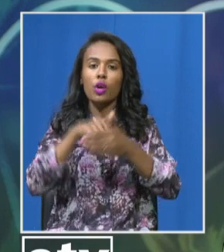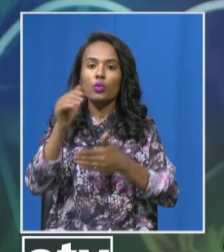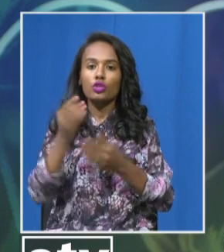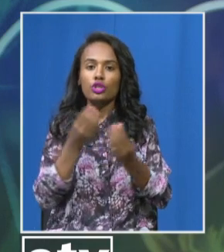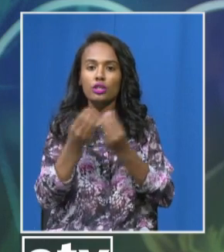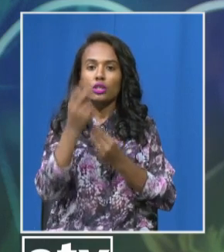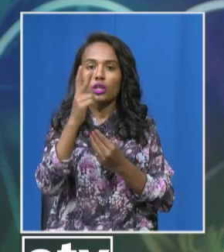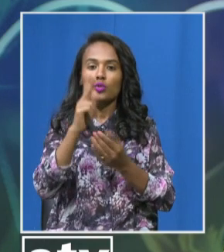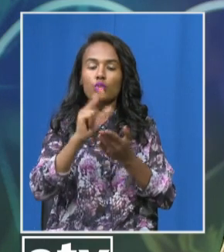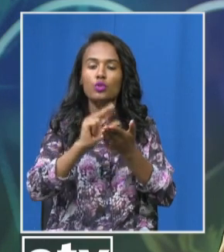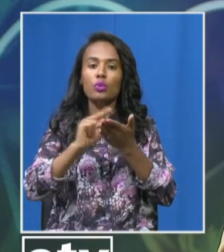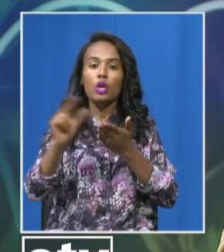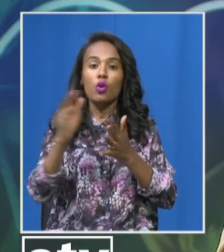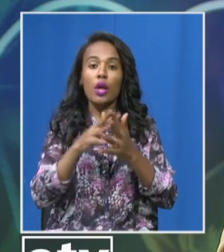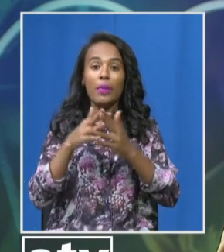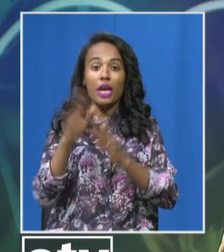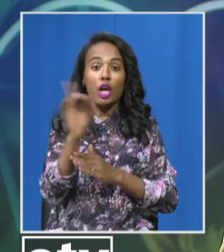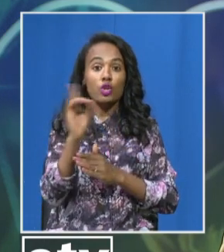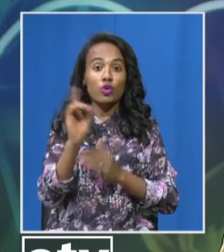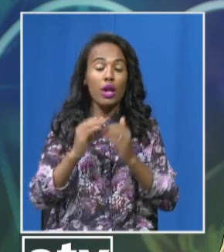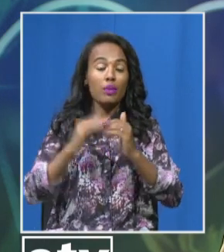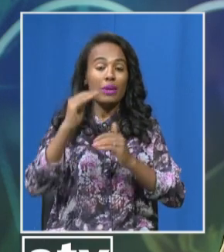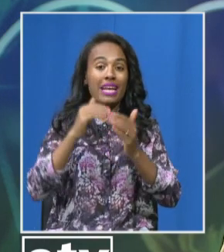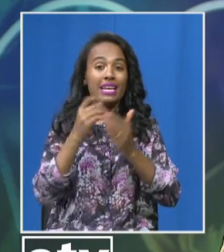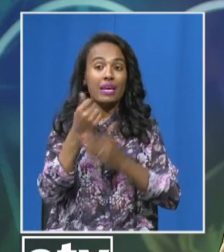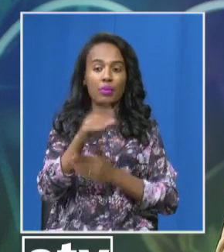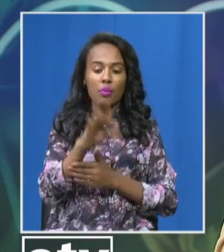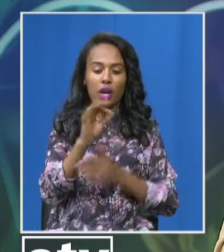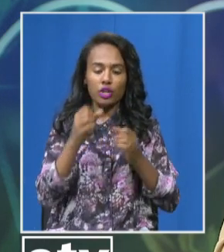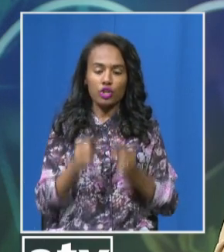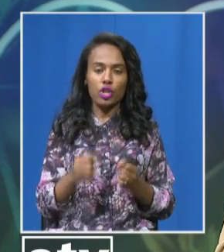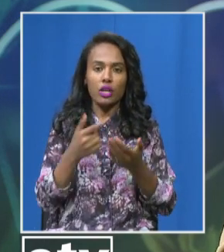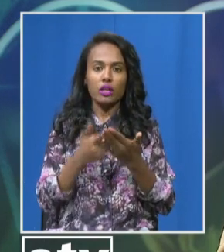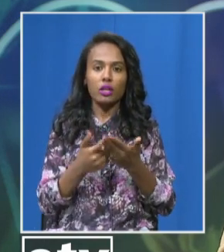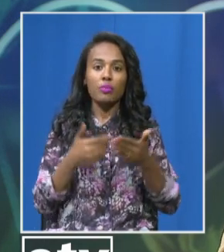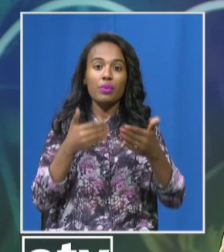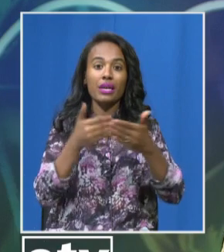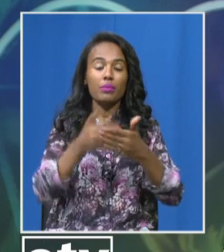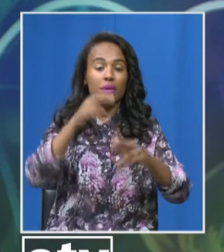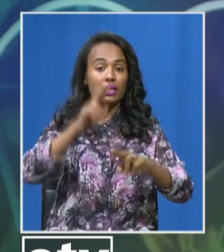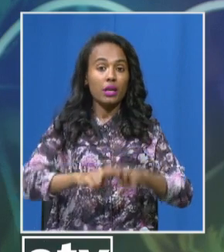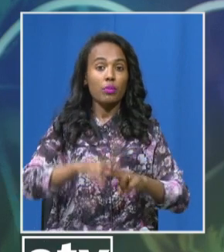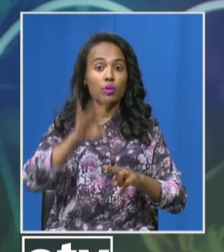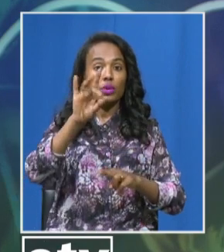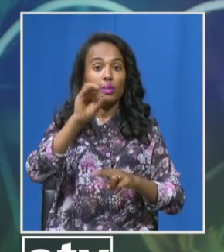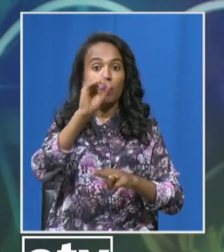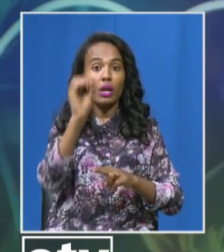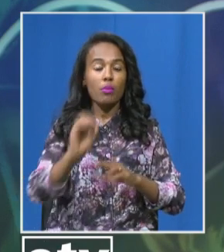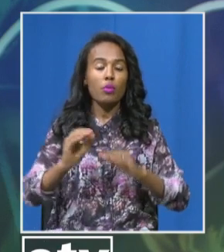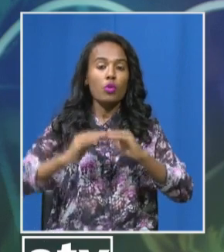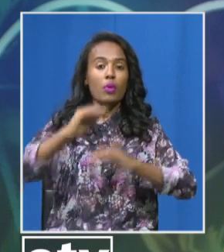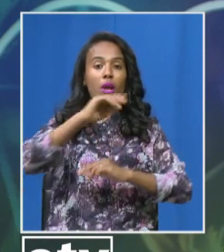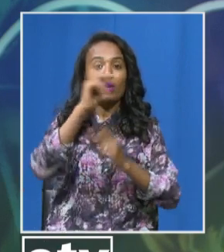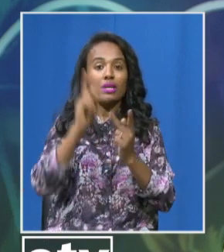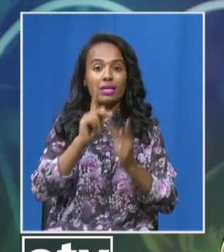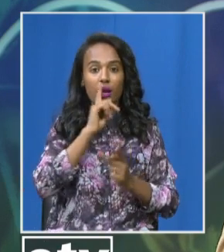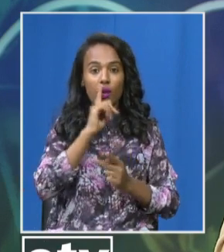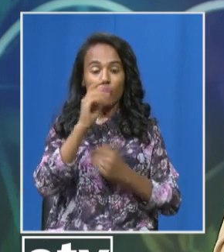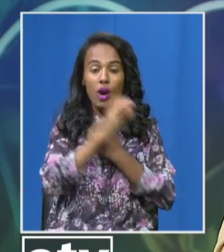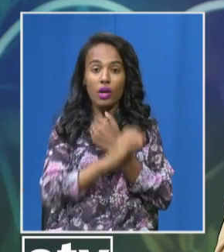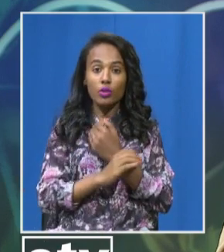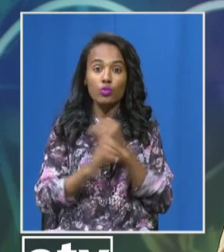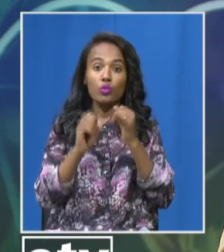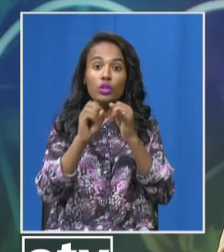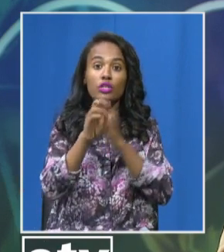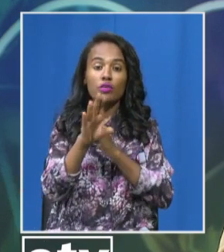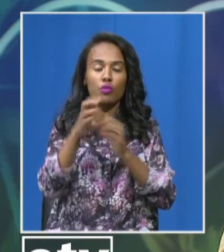ከ3 ቢሊዮን የአሜሪካን ዶላር በላይ ገቢ ማግኘት ችላለች። ይህም ደግሞ በቅድ ከተቀመጠው ከ80% በላይ የተሳካ ነው። ሀገሪቱ